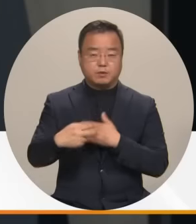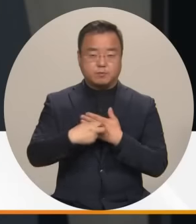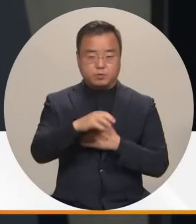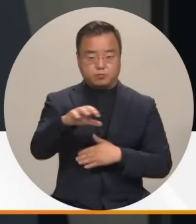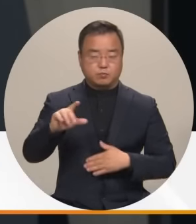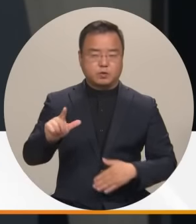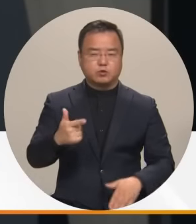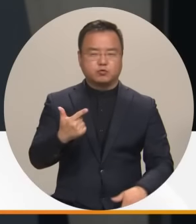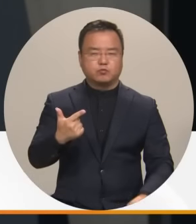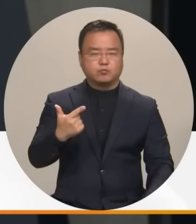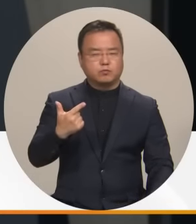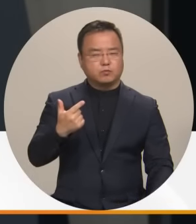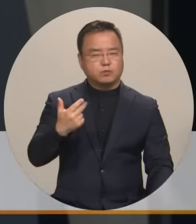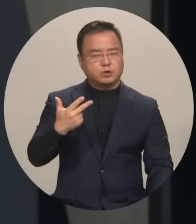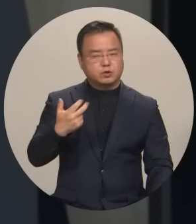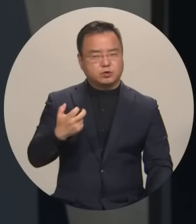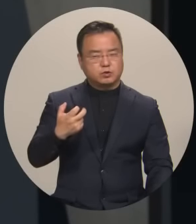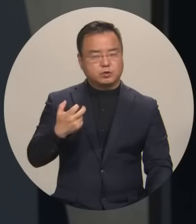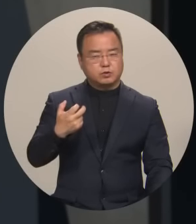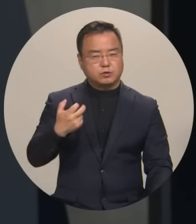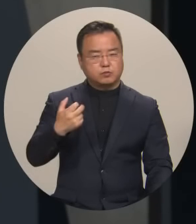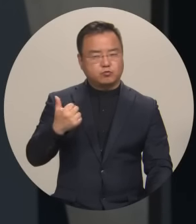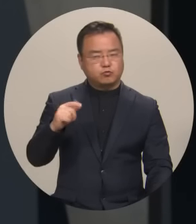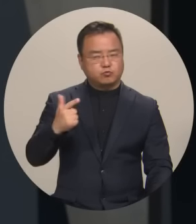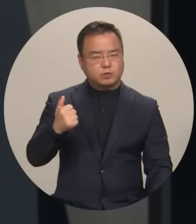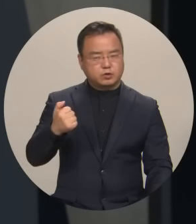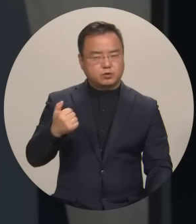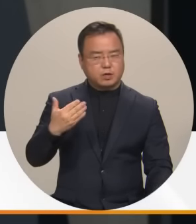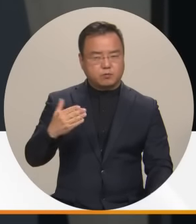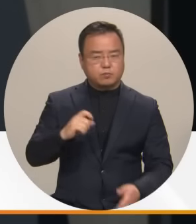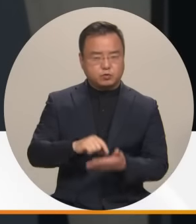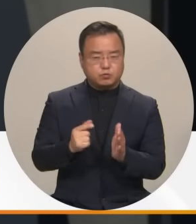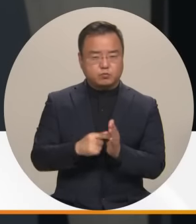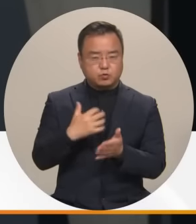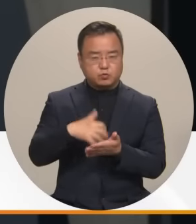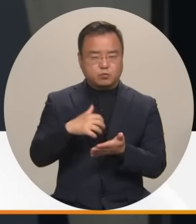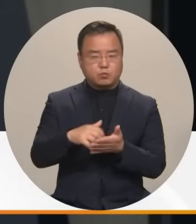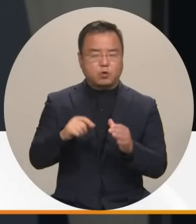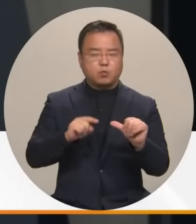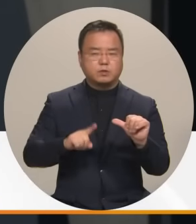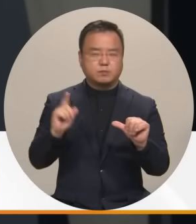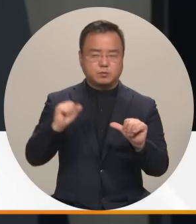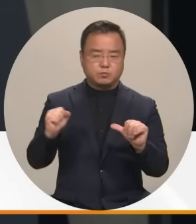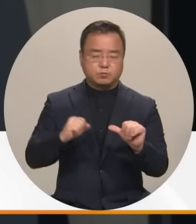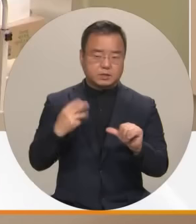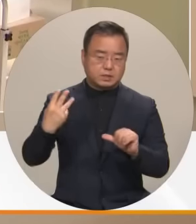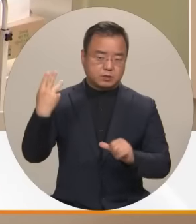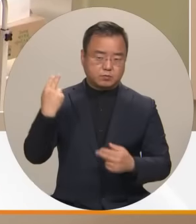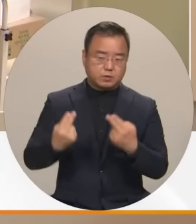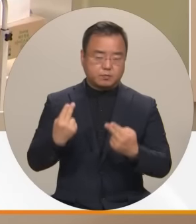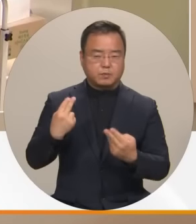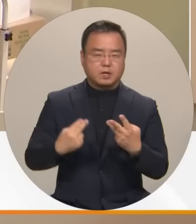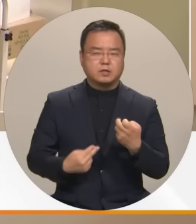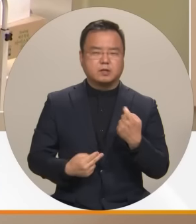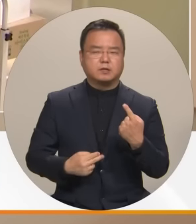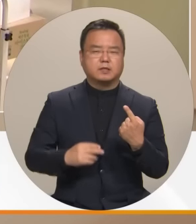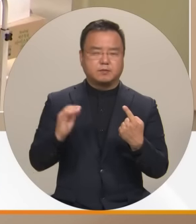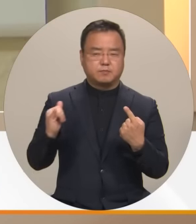9명입니다 어 전체 전공이 1,000여명의 5.1% 수준으로 흘 전과 비교해 봐도 31명 증가하는데